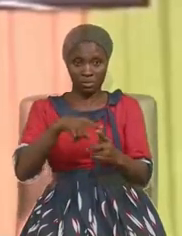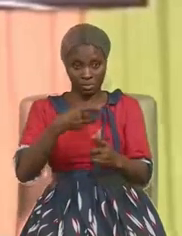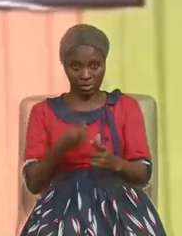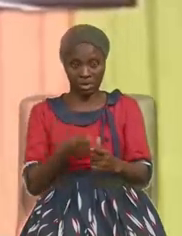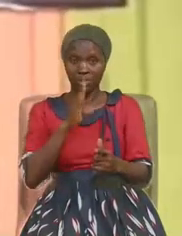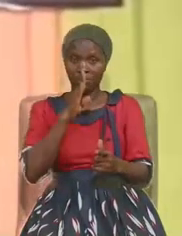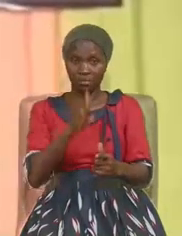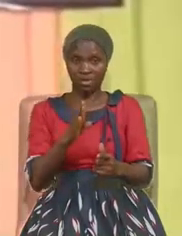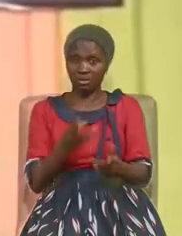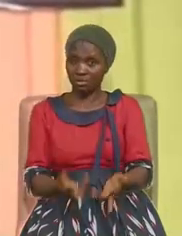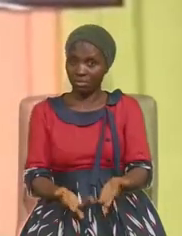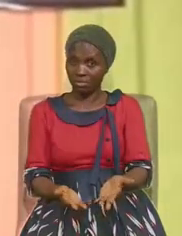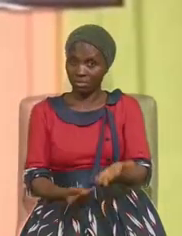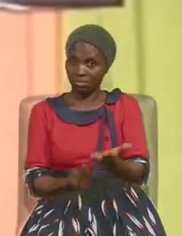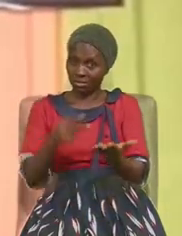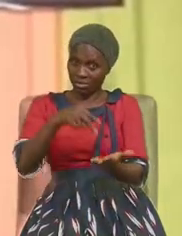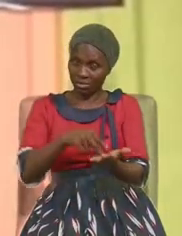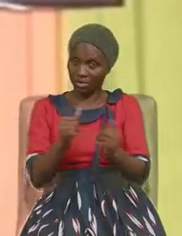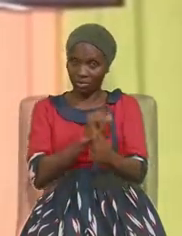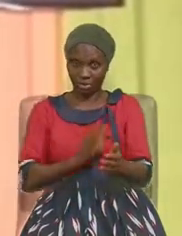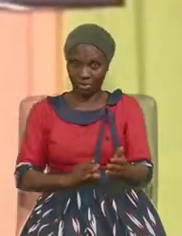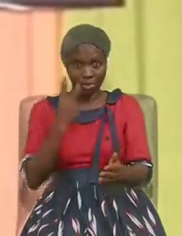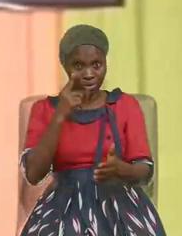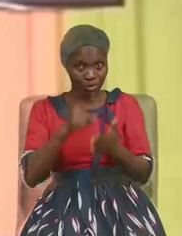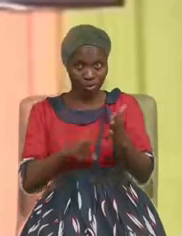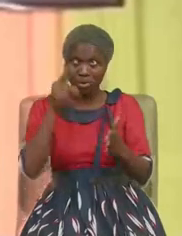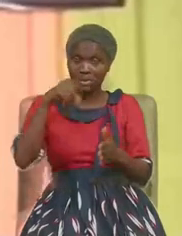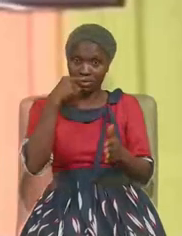voyez ce qu'il dit? Il dit, viens à Christ,